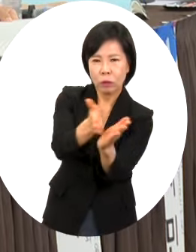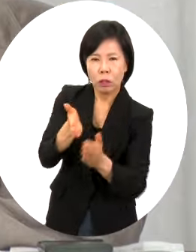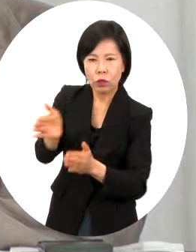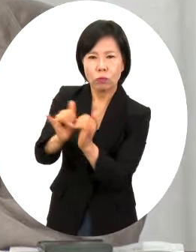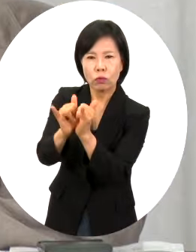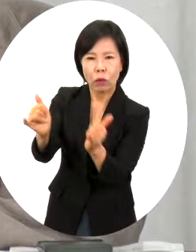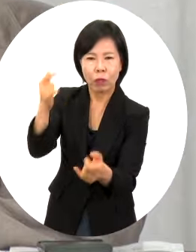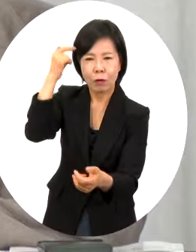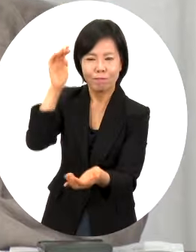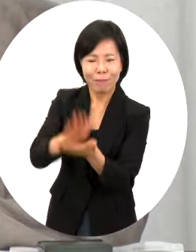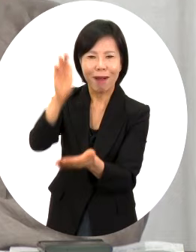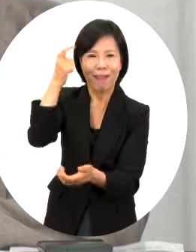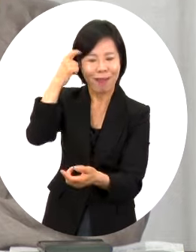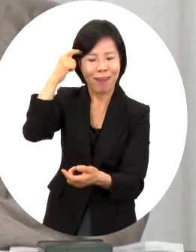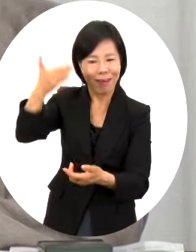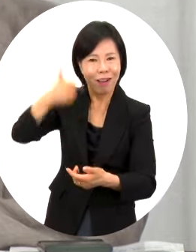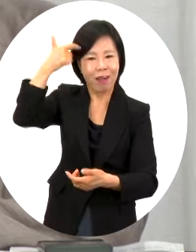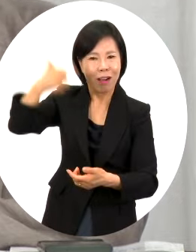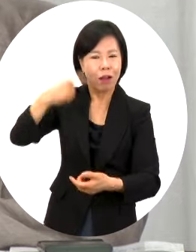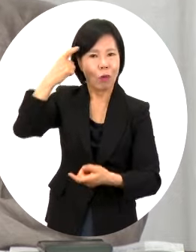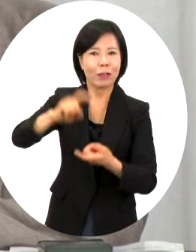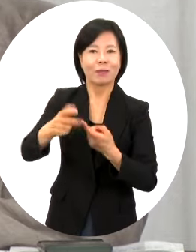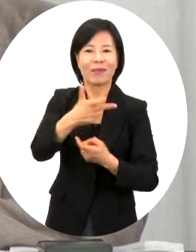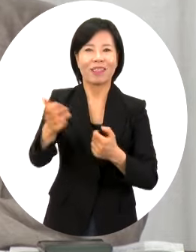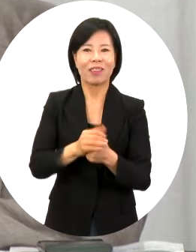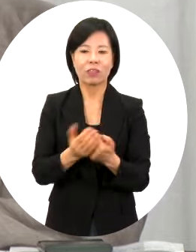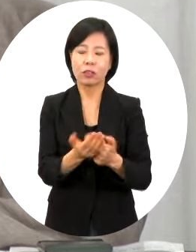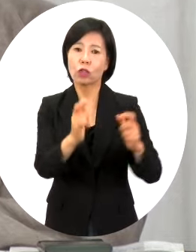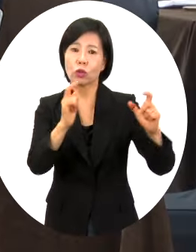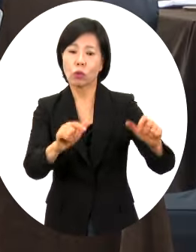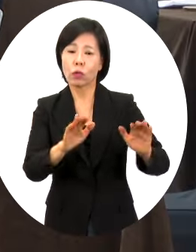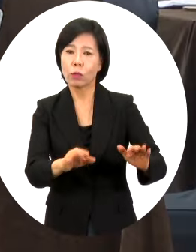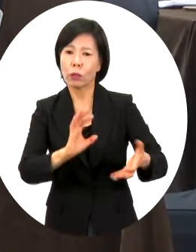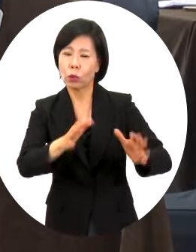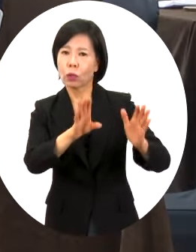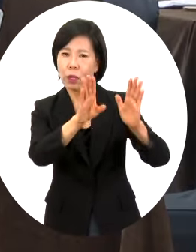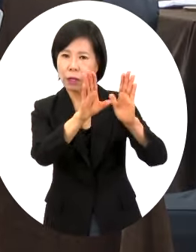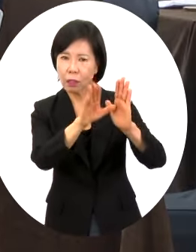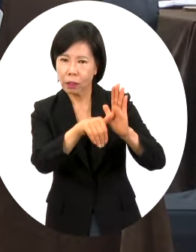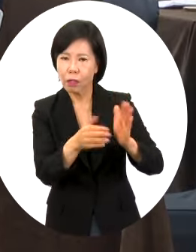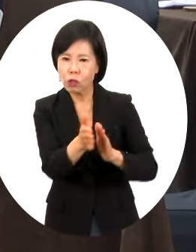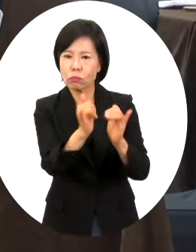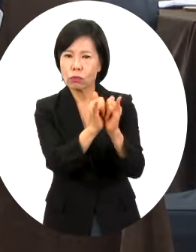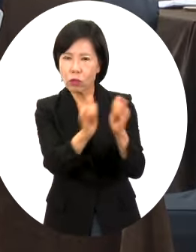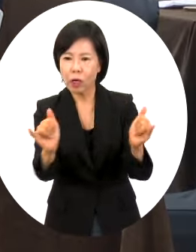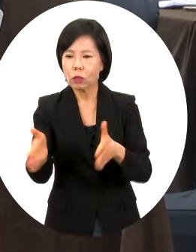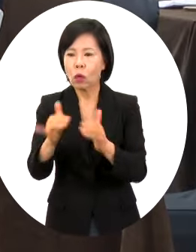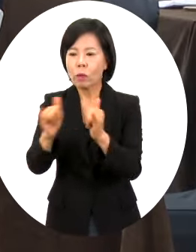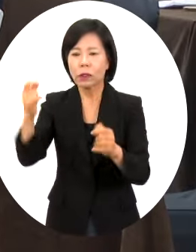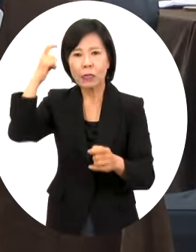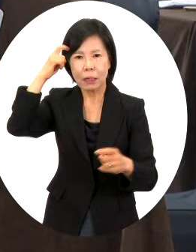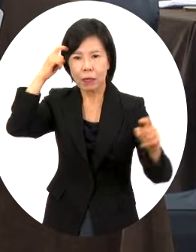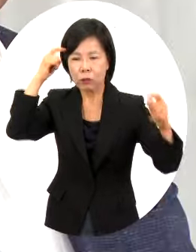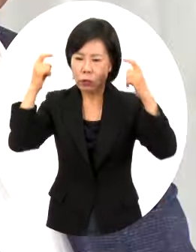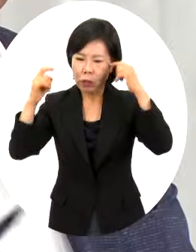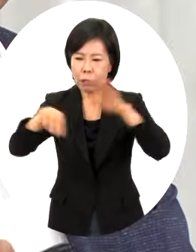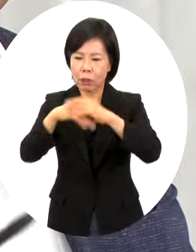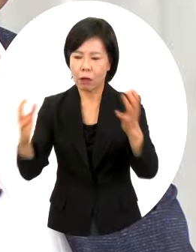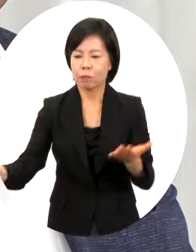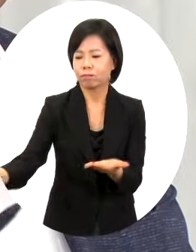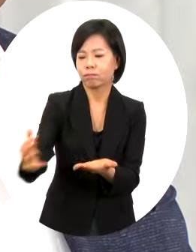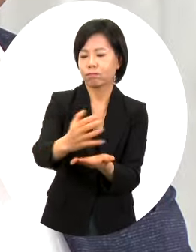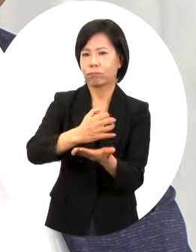각 분야별 전문가들의 열띤 논의가 펼쳐졌습니다. 제주도는 이번 토론회에서 나온 전문가와 도민의